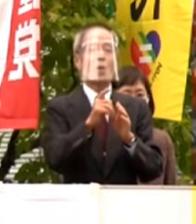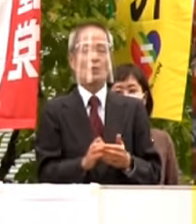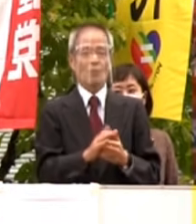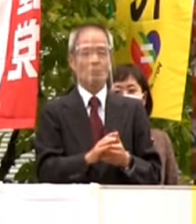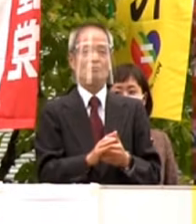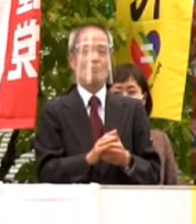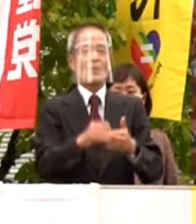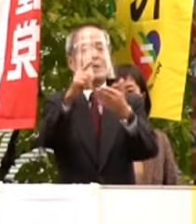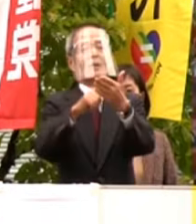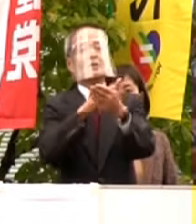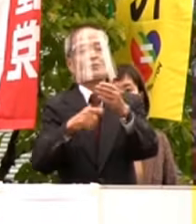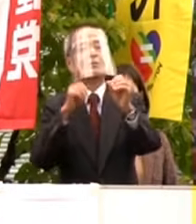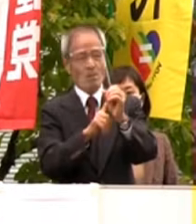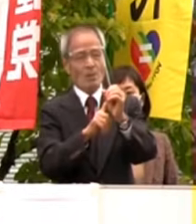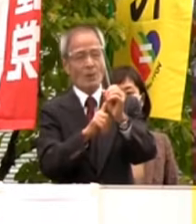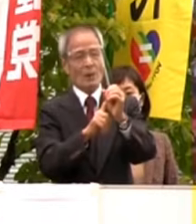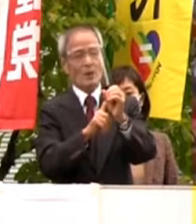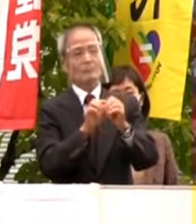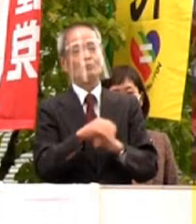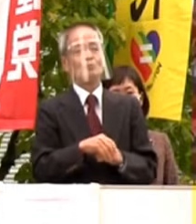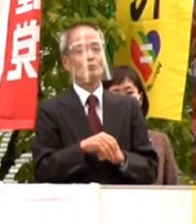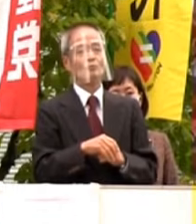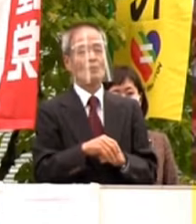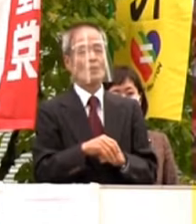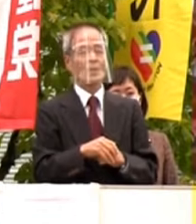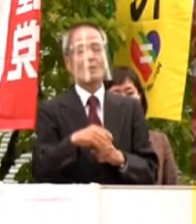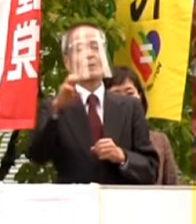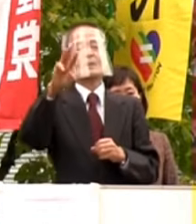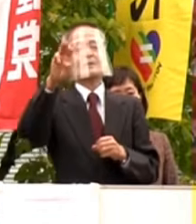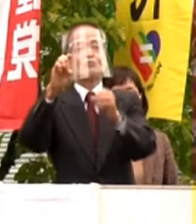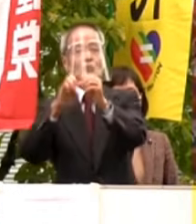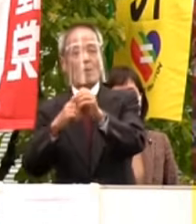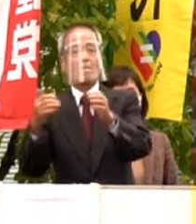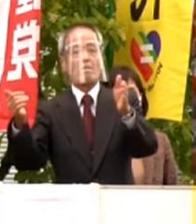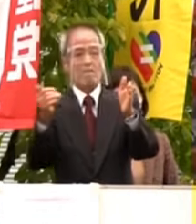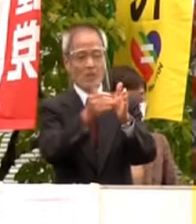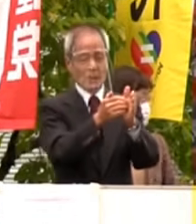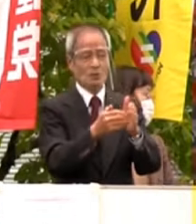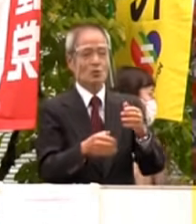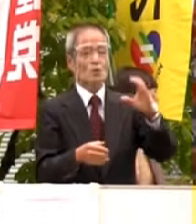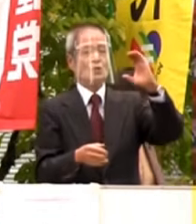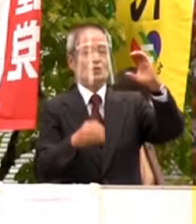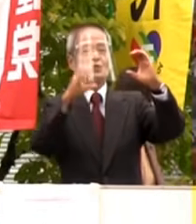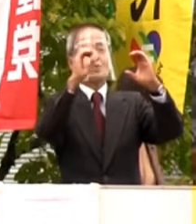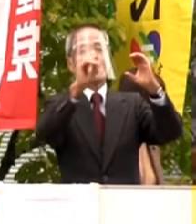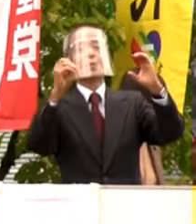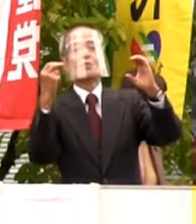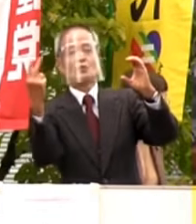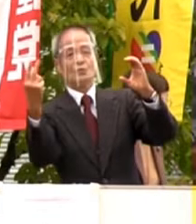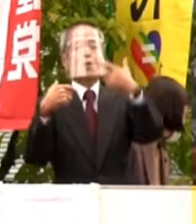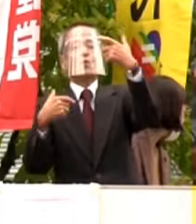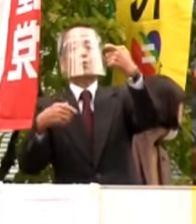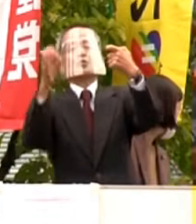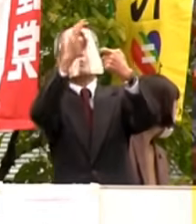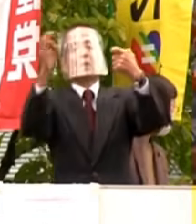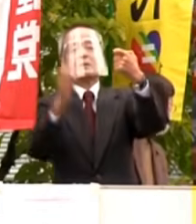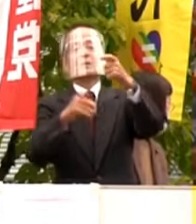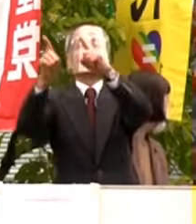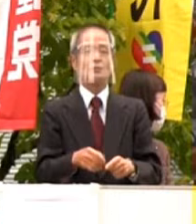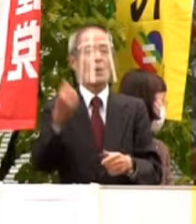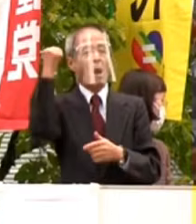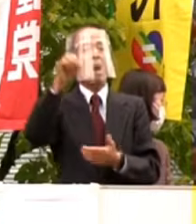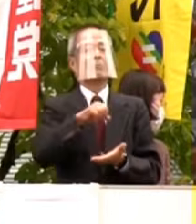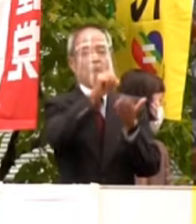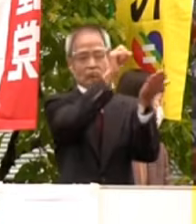ております。30年までに CO2 を 60% 最大で削減していこうという提案なんです